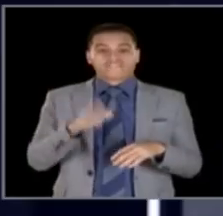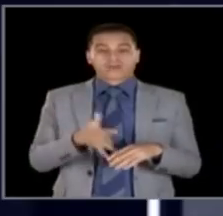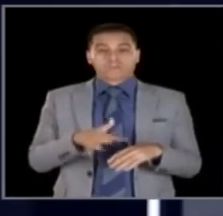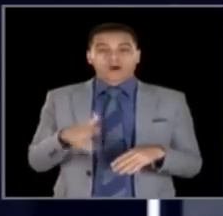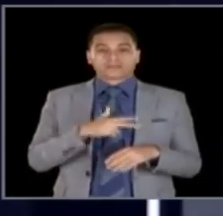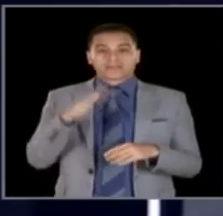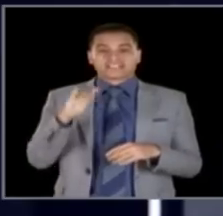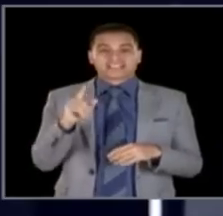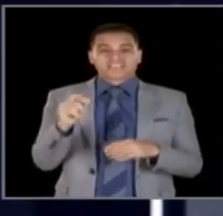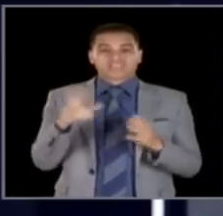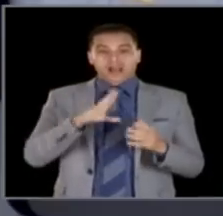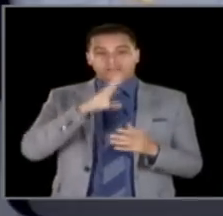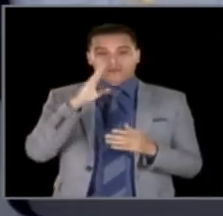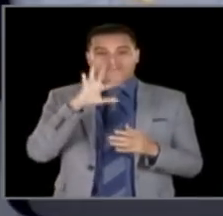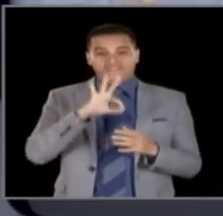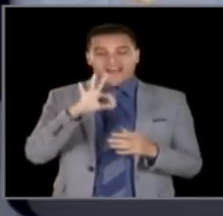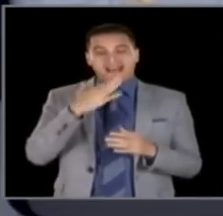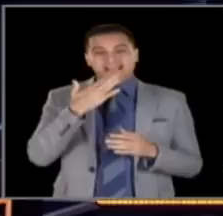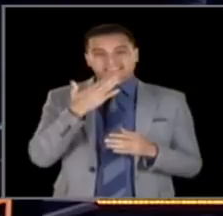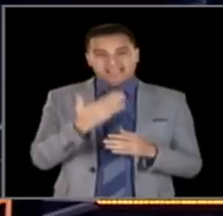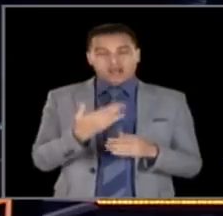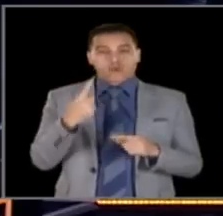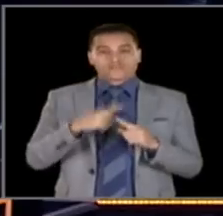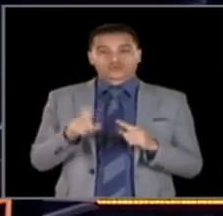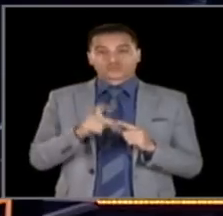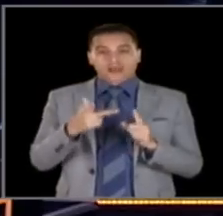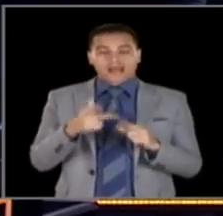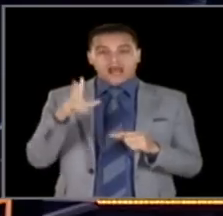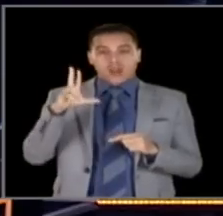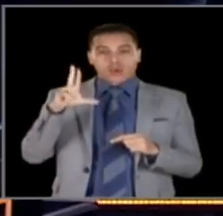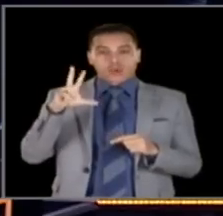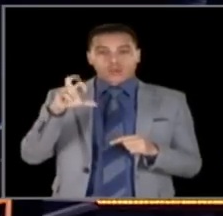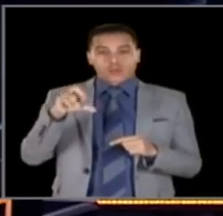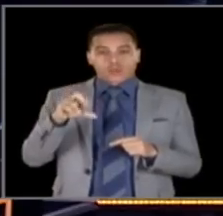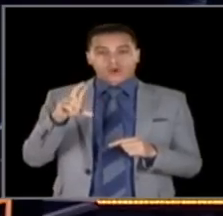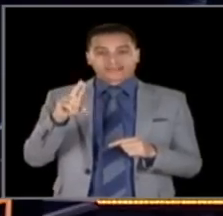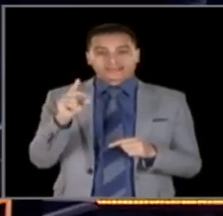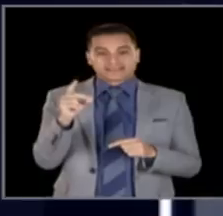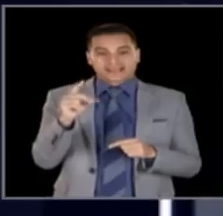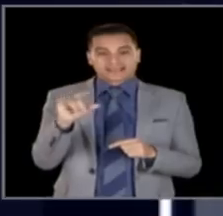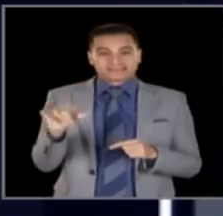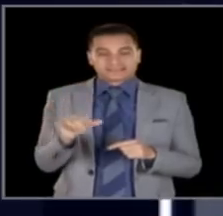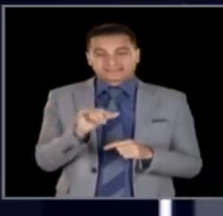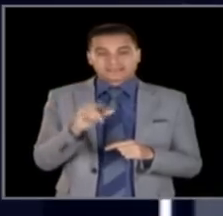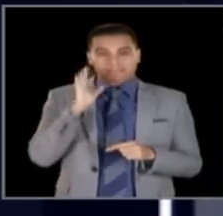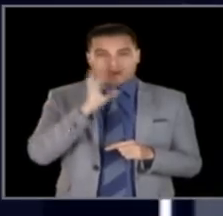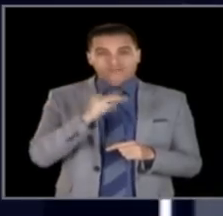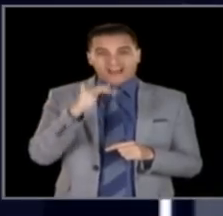الملوك؟ طبعاً في قارة أسيا. السؤال الثالث، الوتد. خيري شلبي. خيري